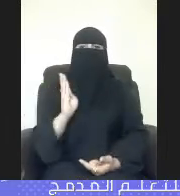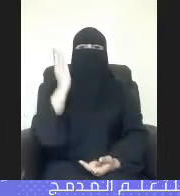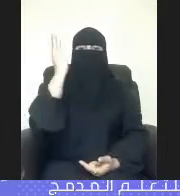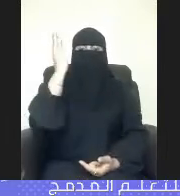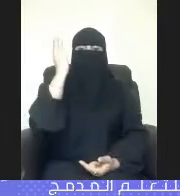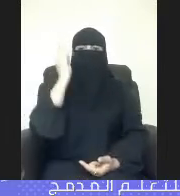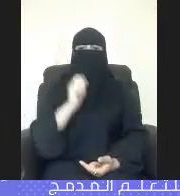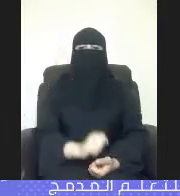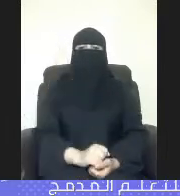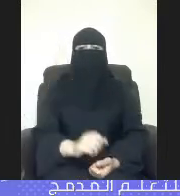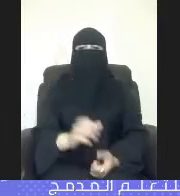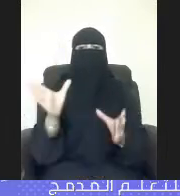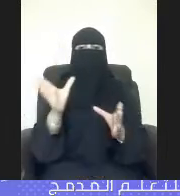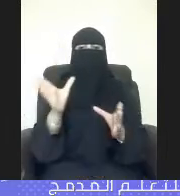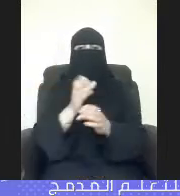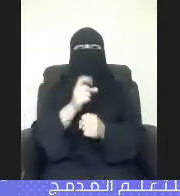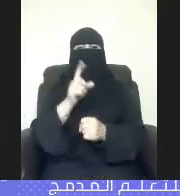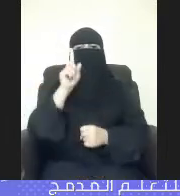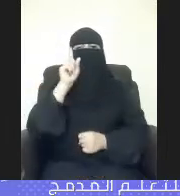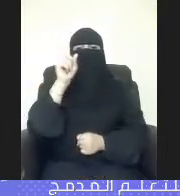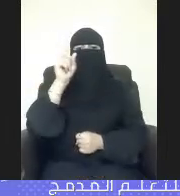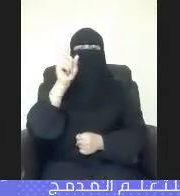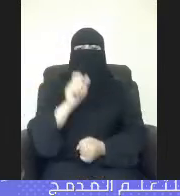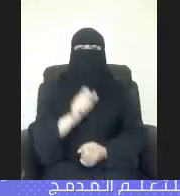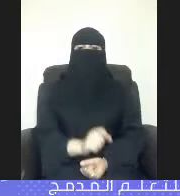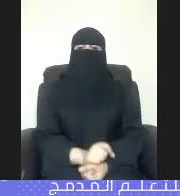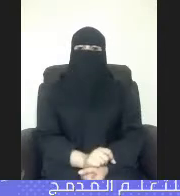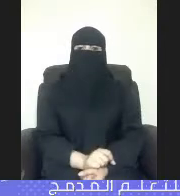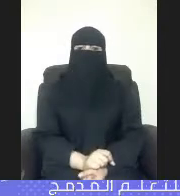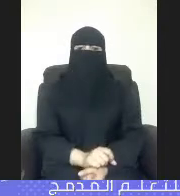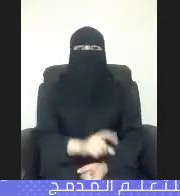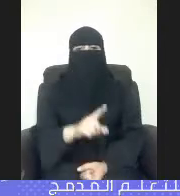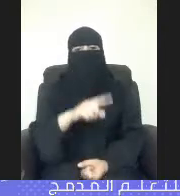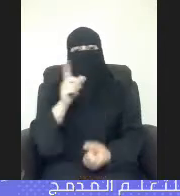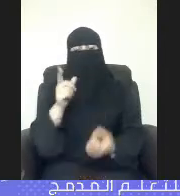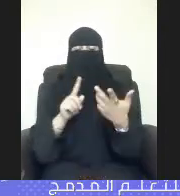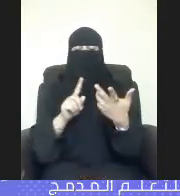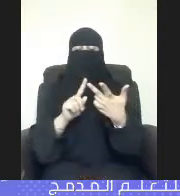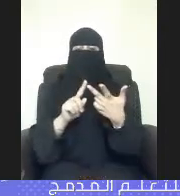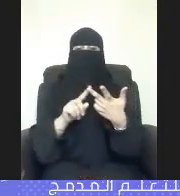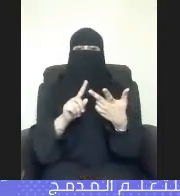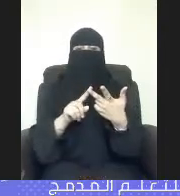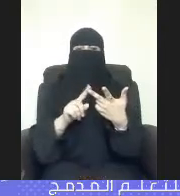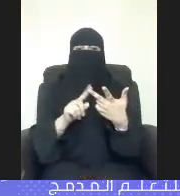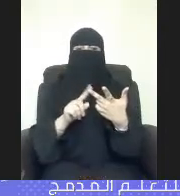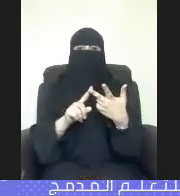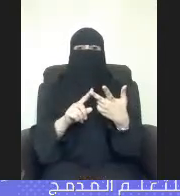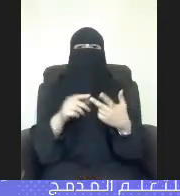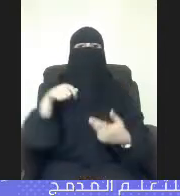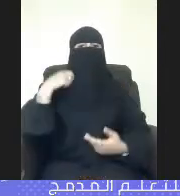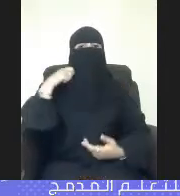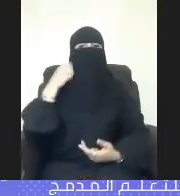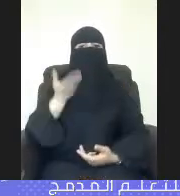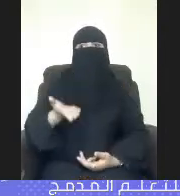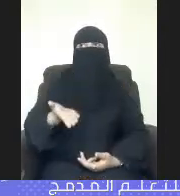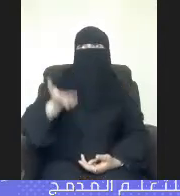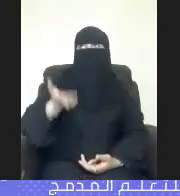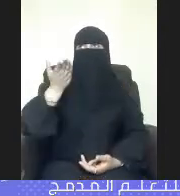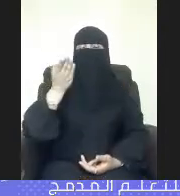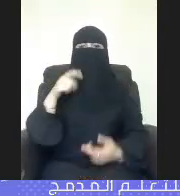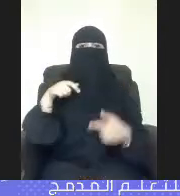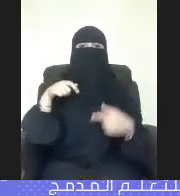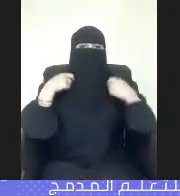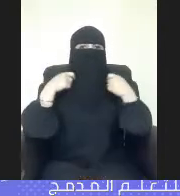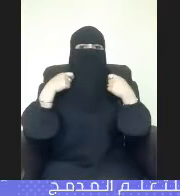سلمان بن عبد العزيز آل سعود حفظه الله، ولمعالي وزير التعليم الأستاذ الدكتور حمد بن محمد آل